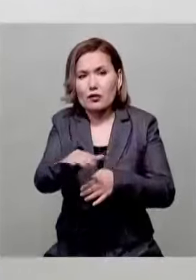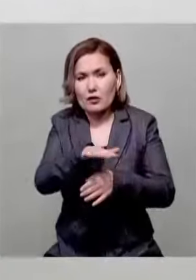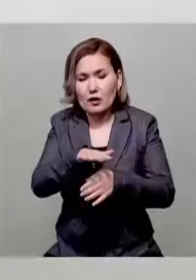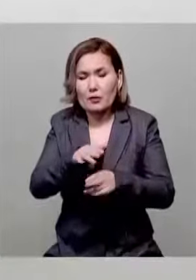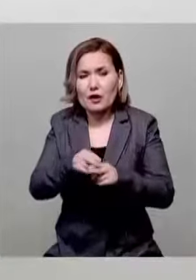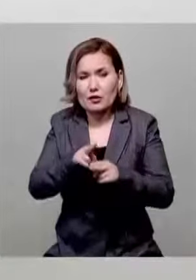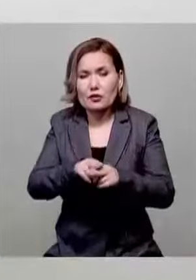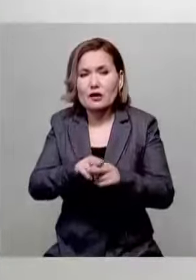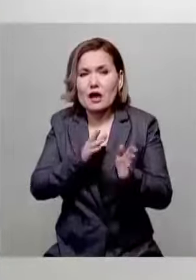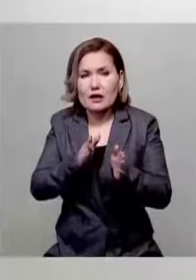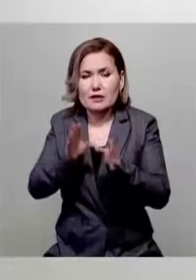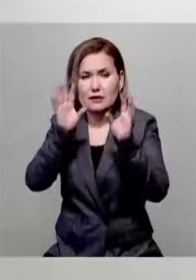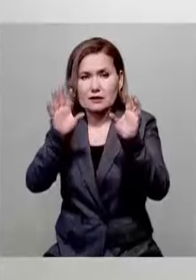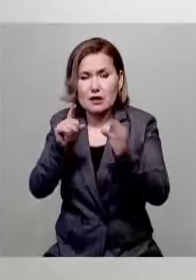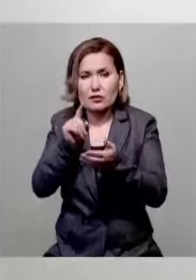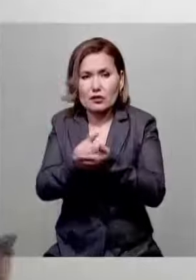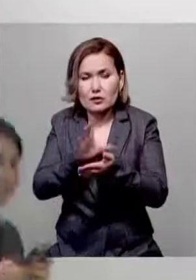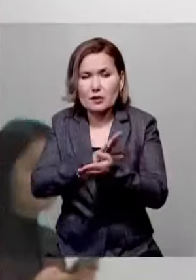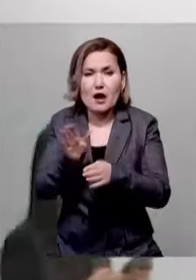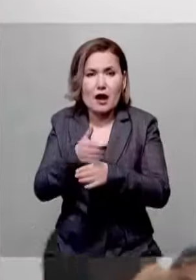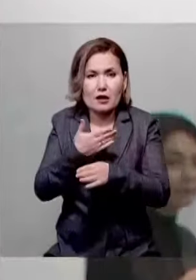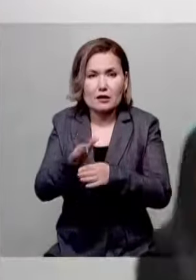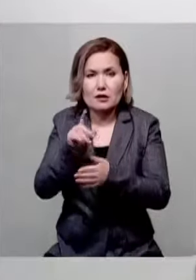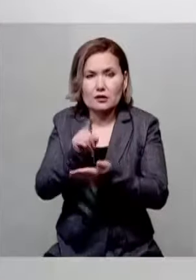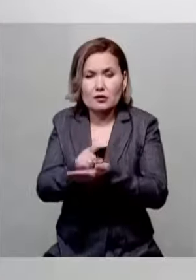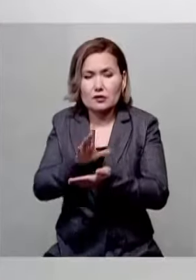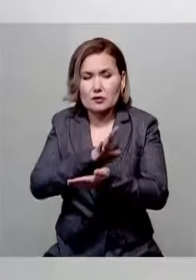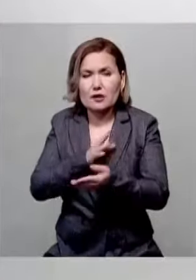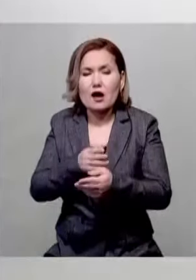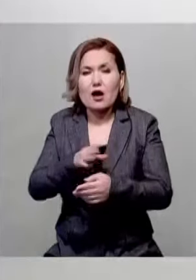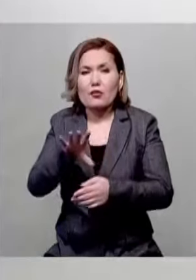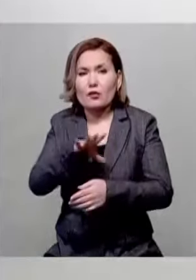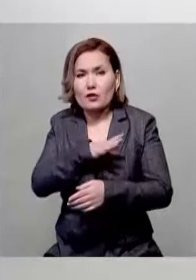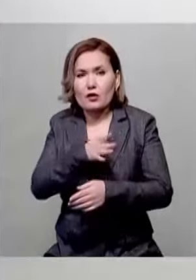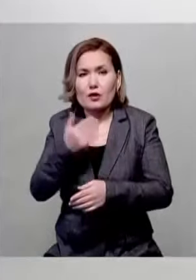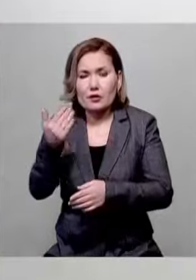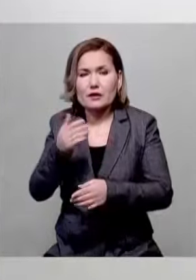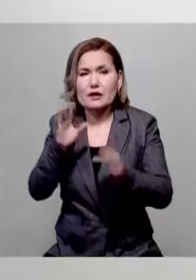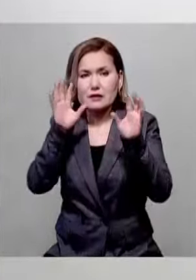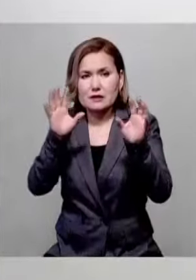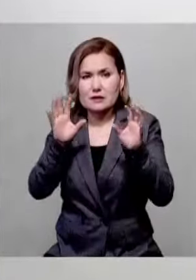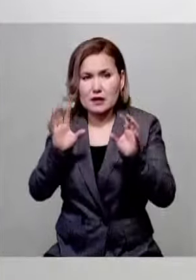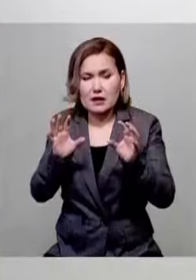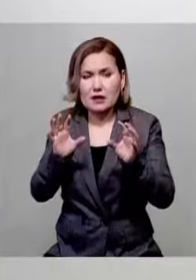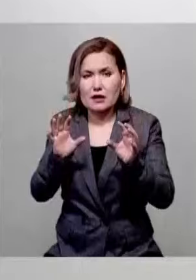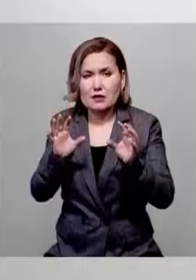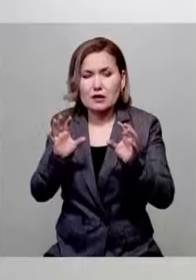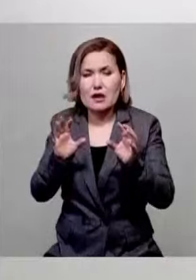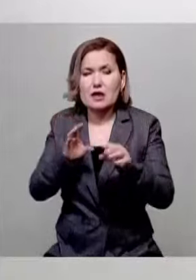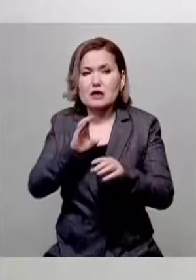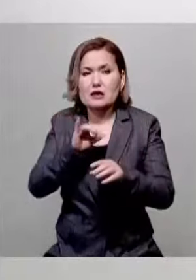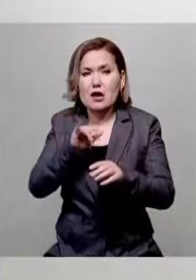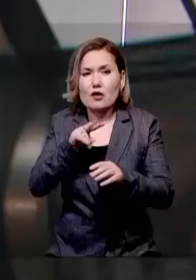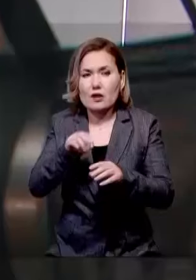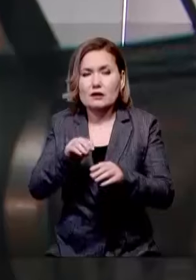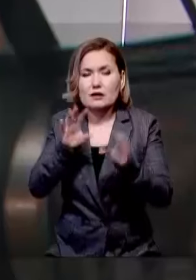соны реттейтін заң болу керек. Сол нақты түсініксіз бізде бұрынғы заң, жаңағы сәулет заңы